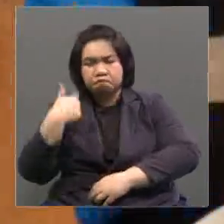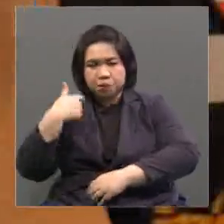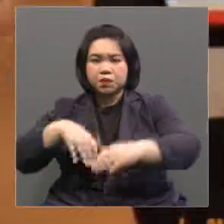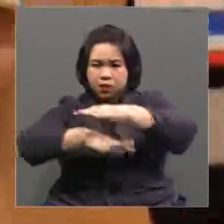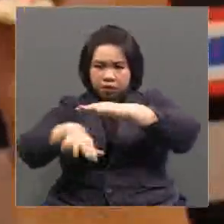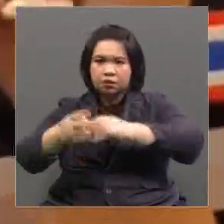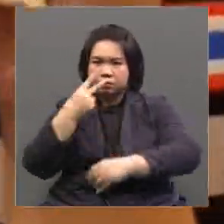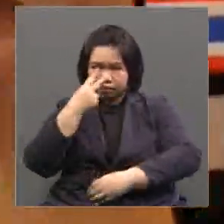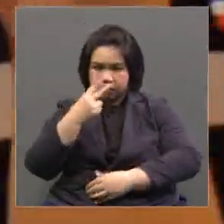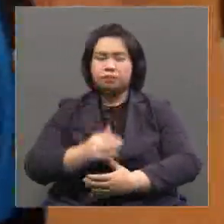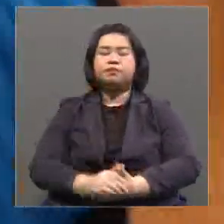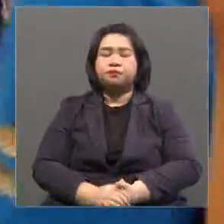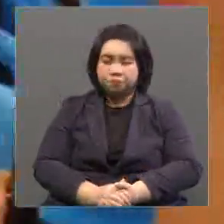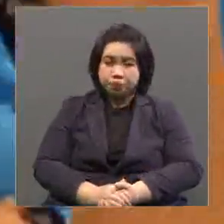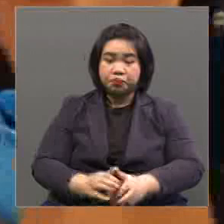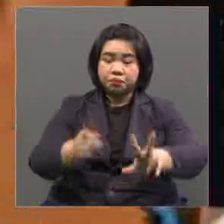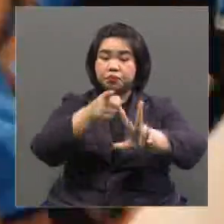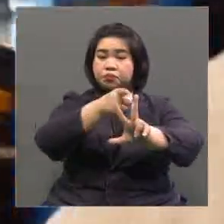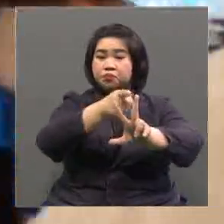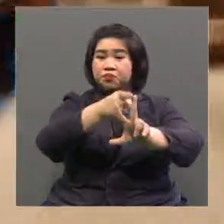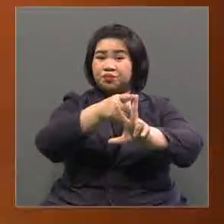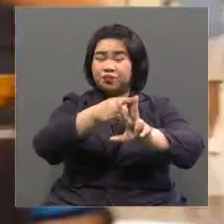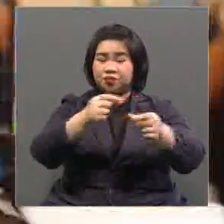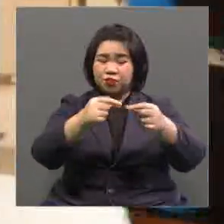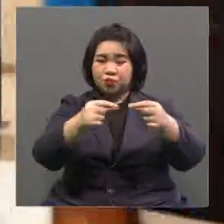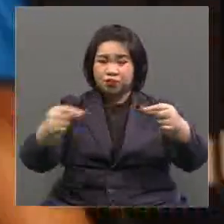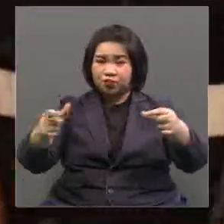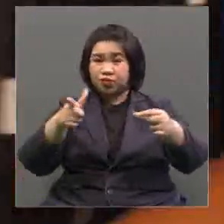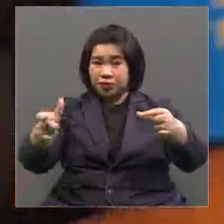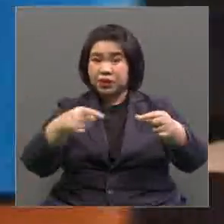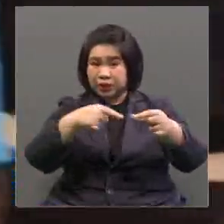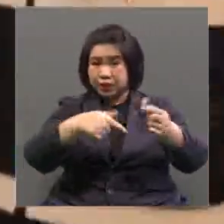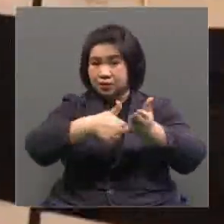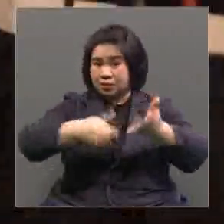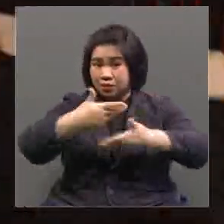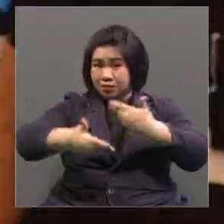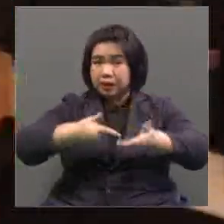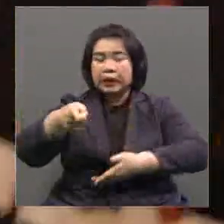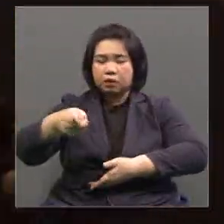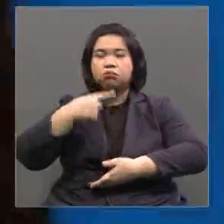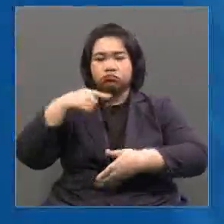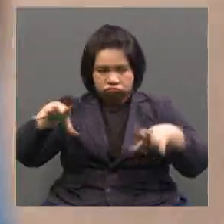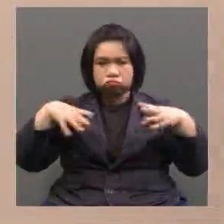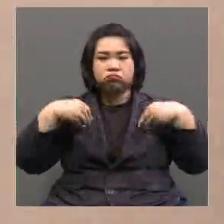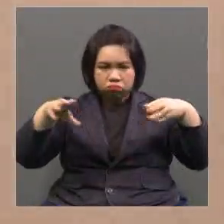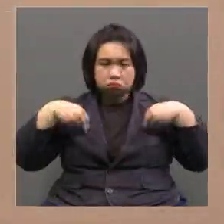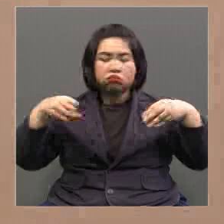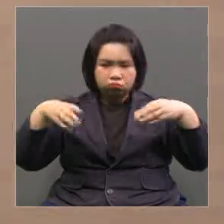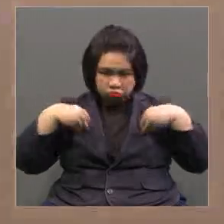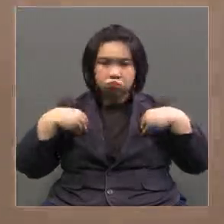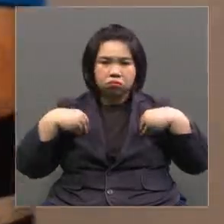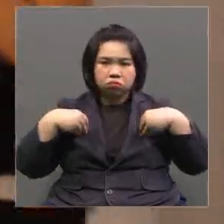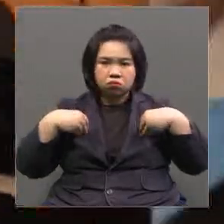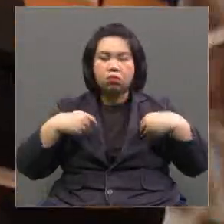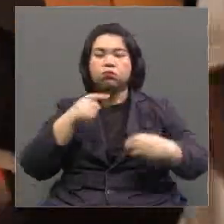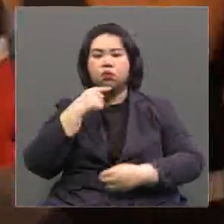ด้วยส่วนนายปิยบุตรครับซึ่งเป็นคนขายกระสุนปืนในชั้นจับกุมนั้นให้การรับสารภาพตลอดข้อกล่าวหาครับเบื้อง